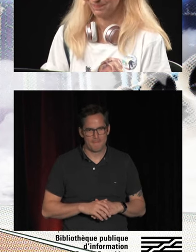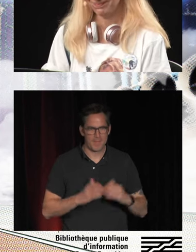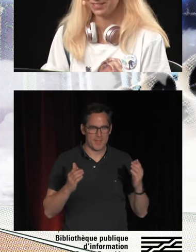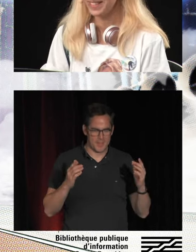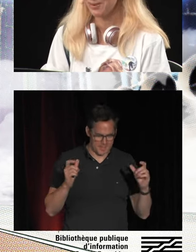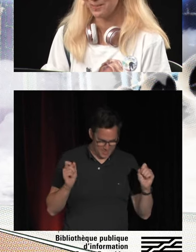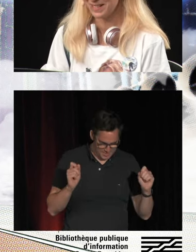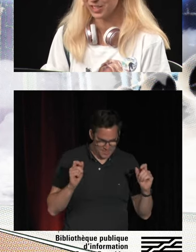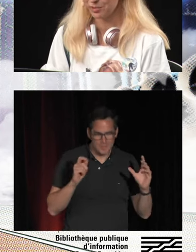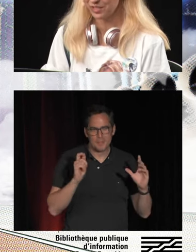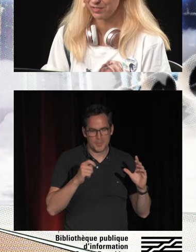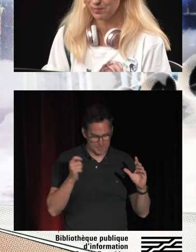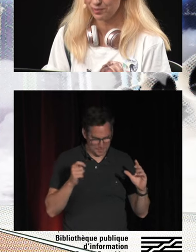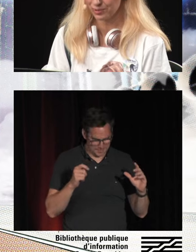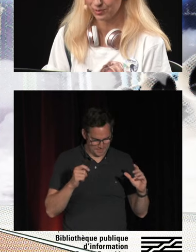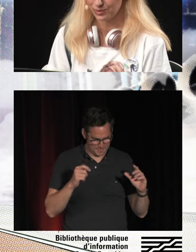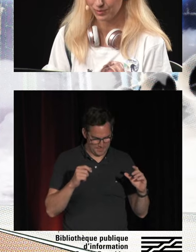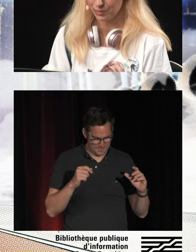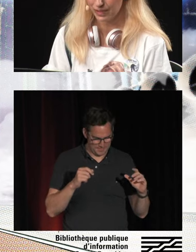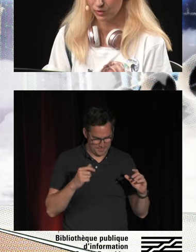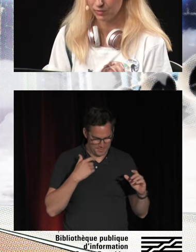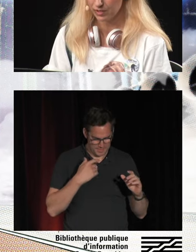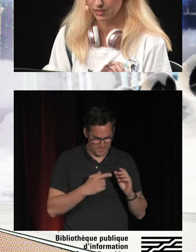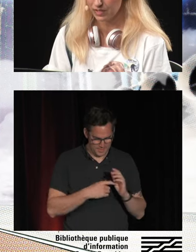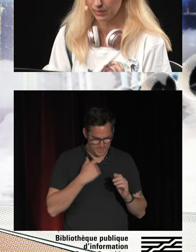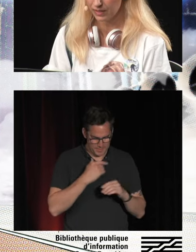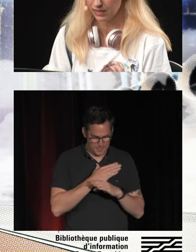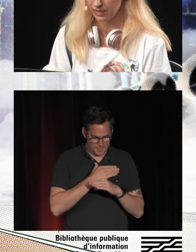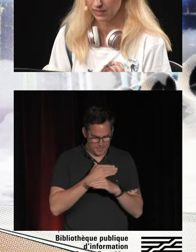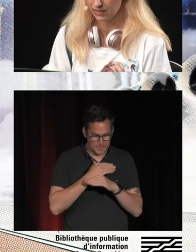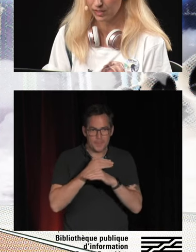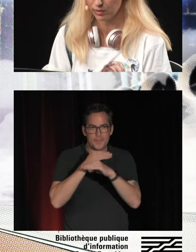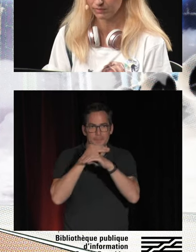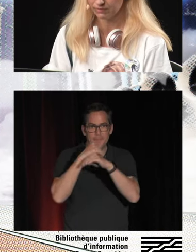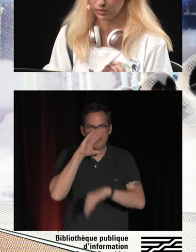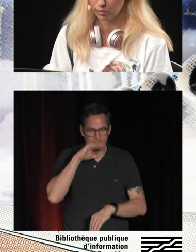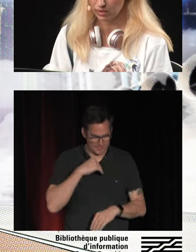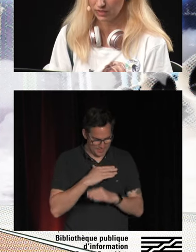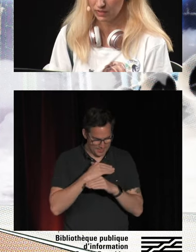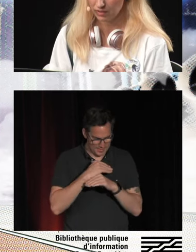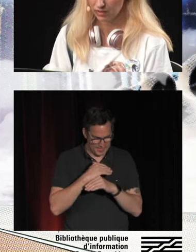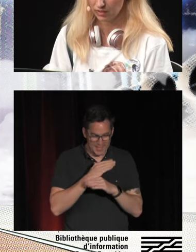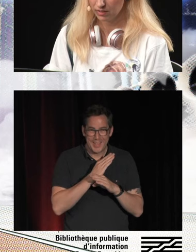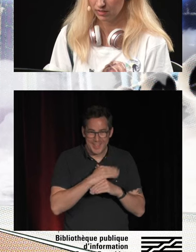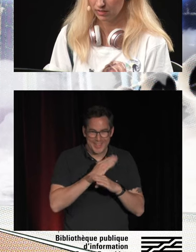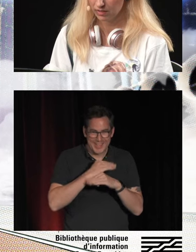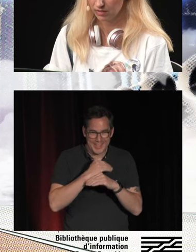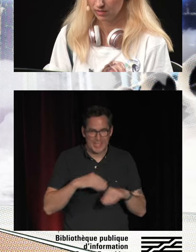Hop, évidemment, comme je n'avais plus le truc, on perd l'envol, c'est pas grave. Envol, envol-tour, m'a dit.